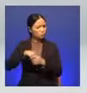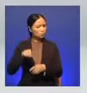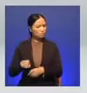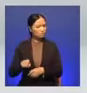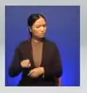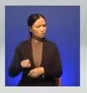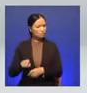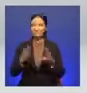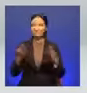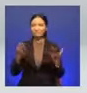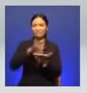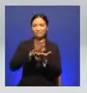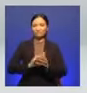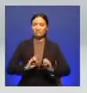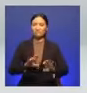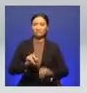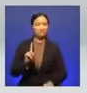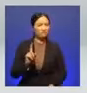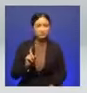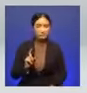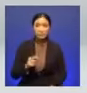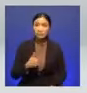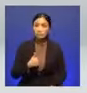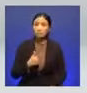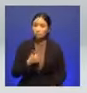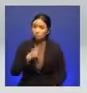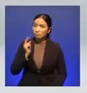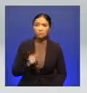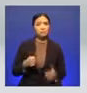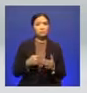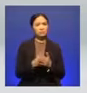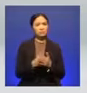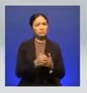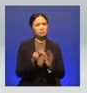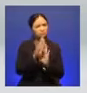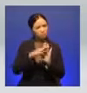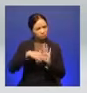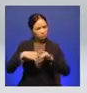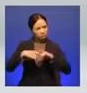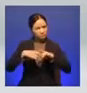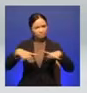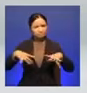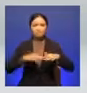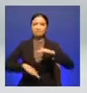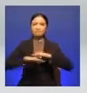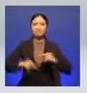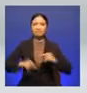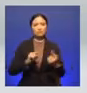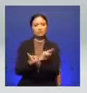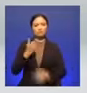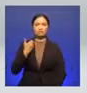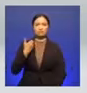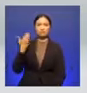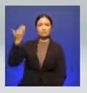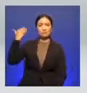ามารถเปิดเป็นโรงเรียนได้ถ้าพูดภาษาง่ายๆต้องต่อสู้ครับว่าเอ๊ะระเบียบแบบนี้มันขัดกับรากฐานแล้วเครือข่